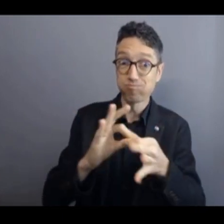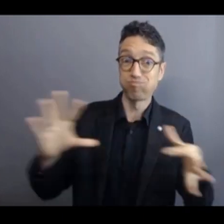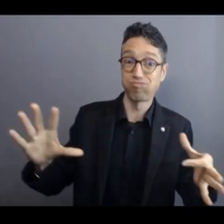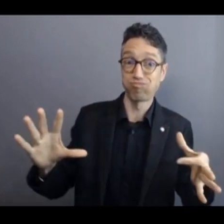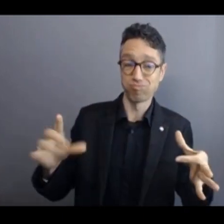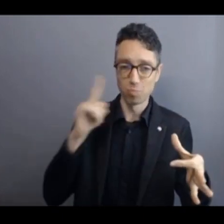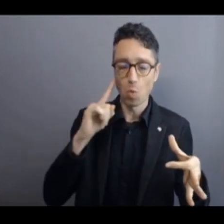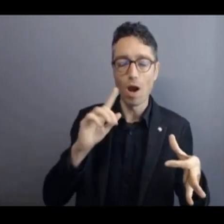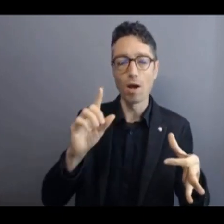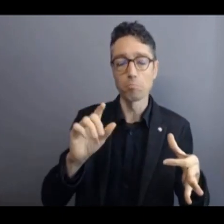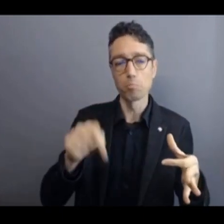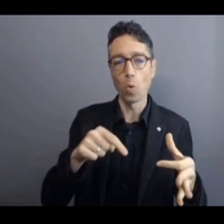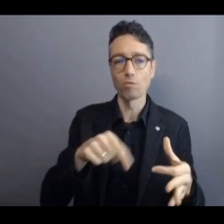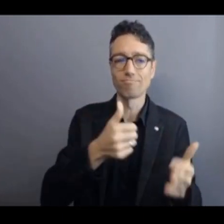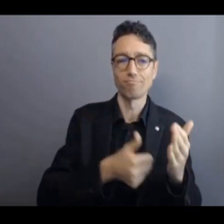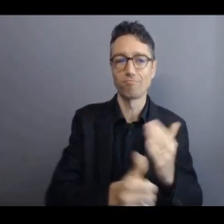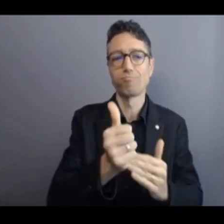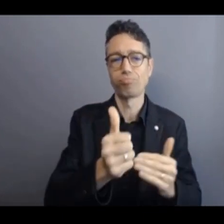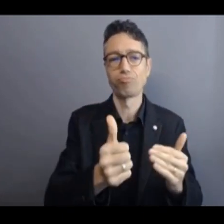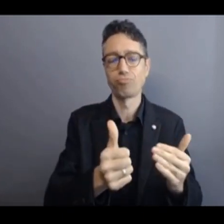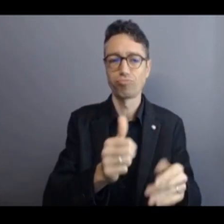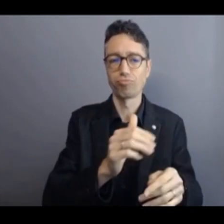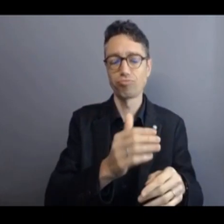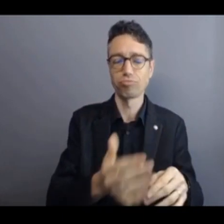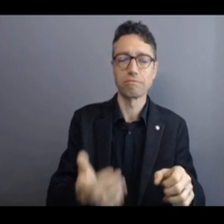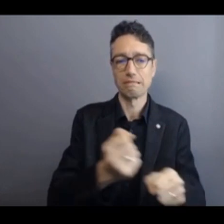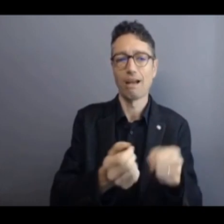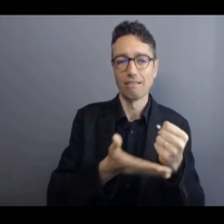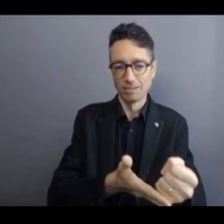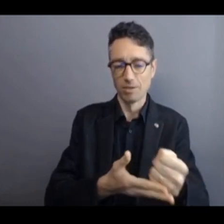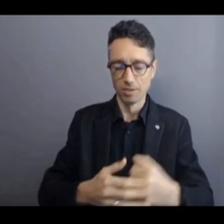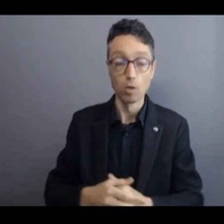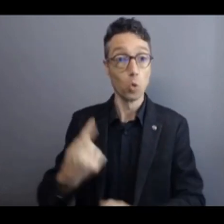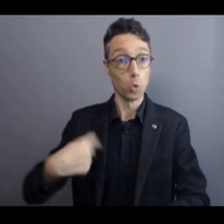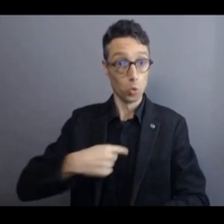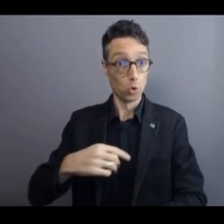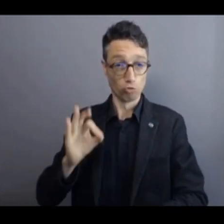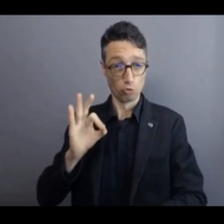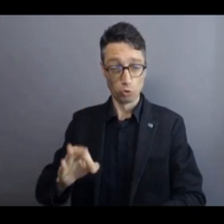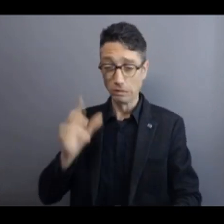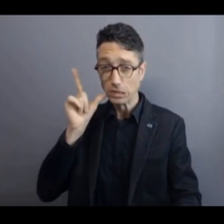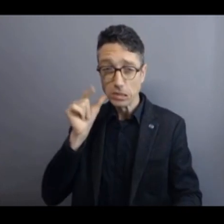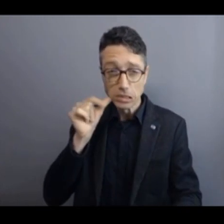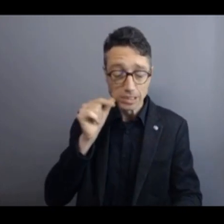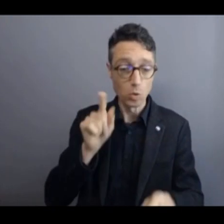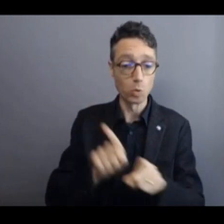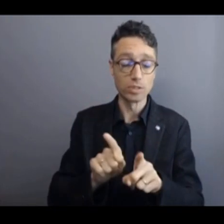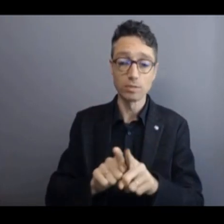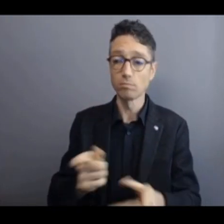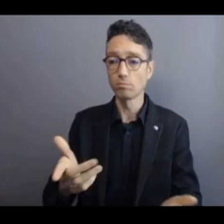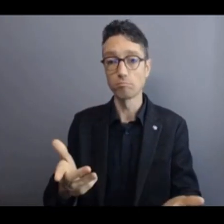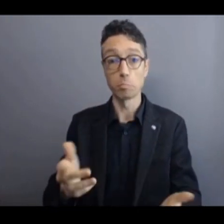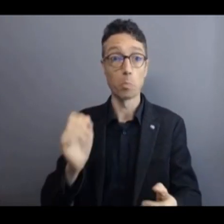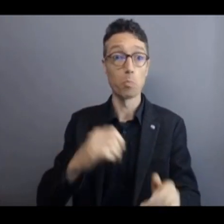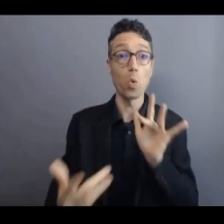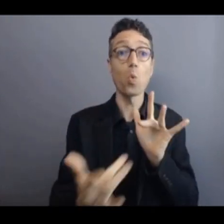on travaille, et c'est pour nous clairement une priorité, s'assurer que nos solutions digitales sont aussi accessibles et inclusives,